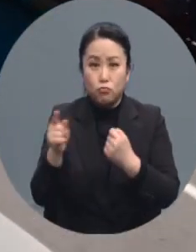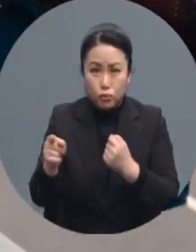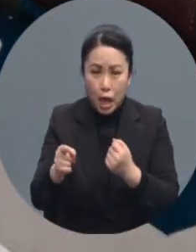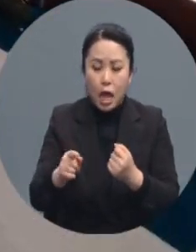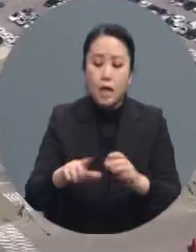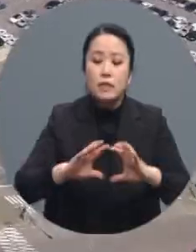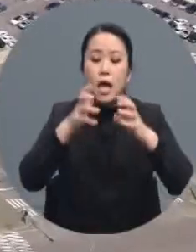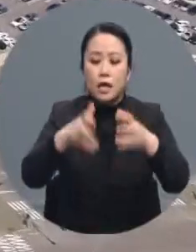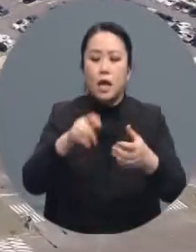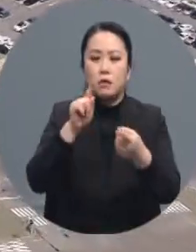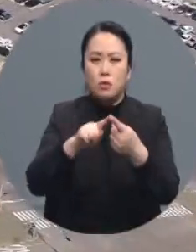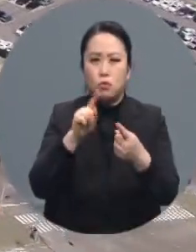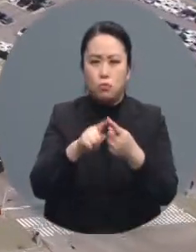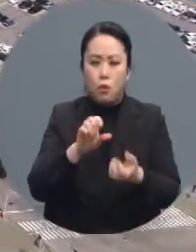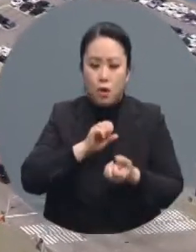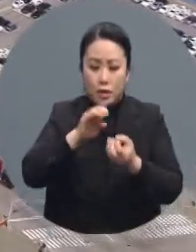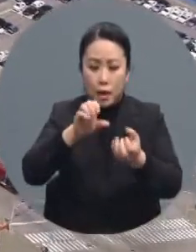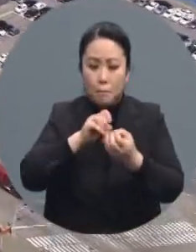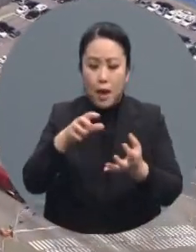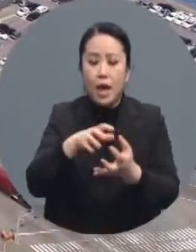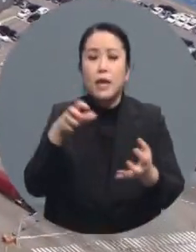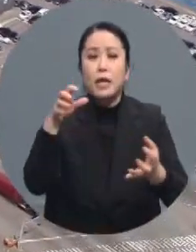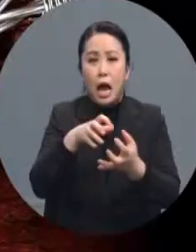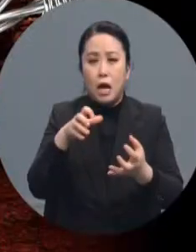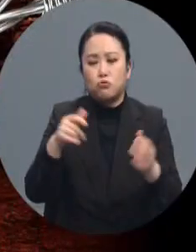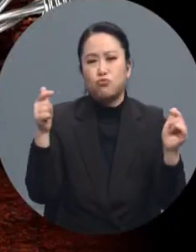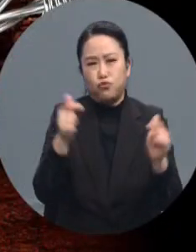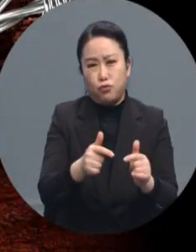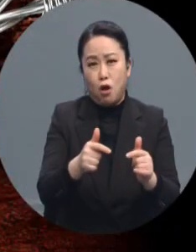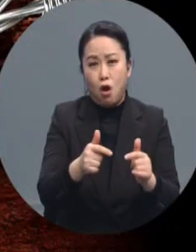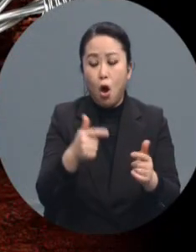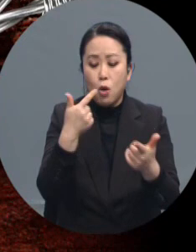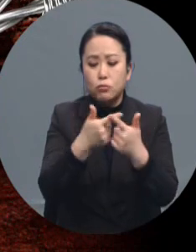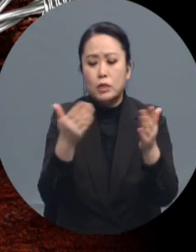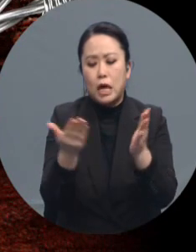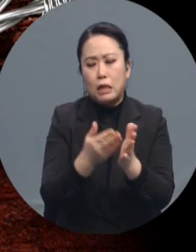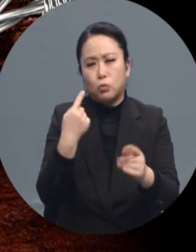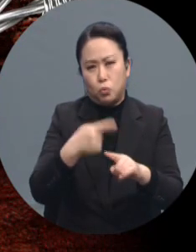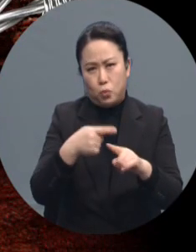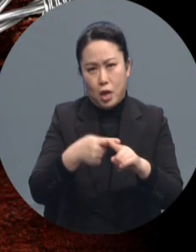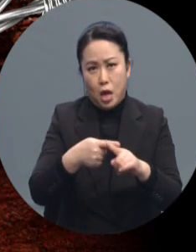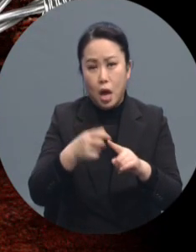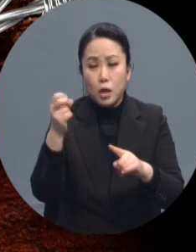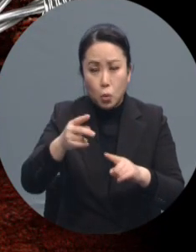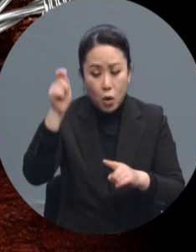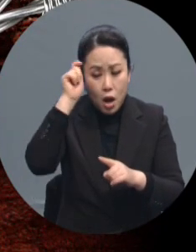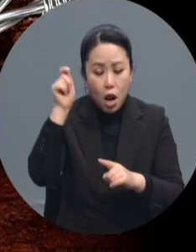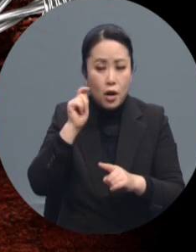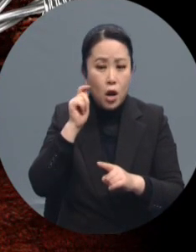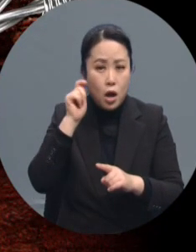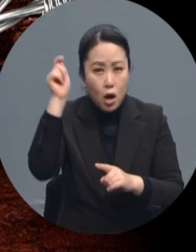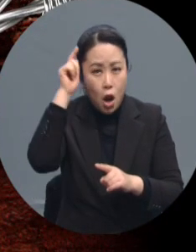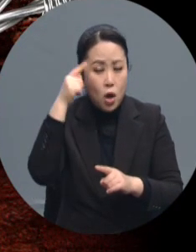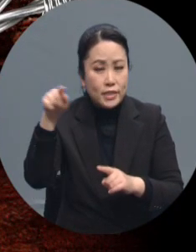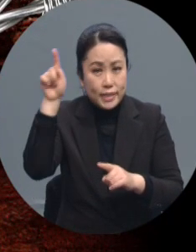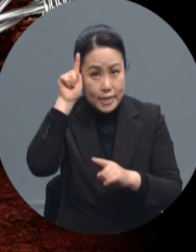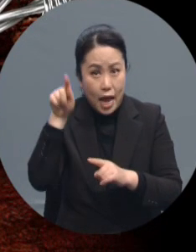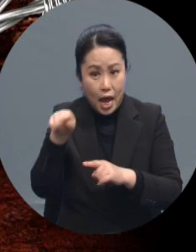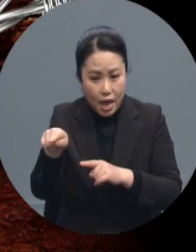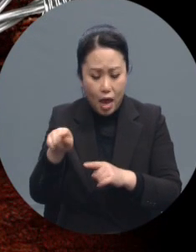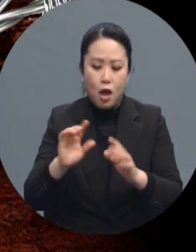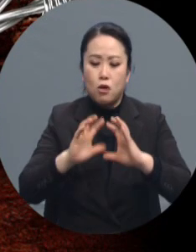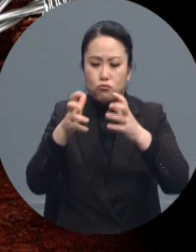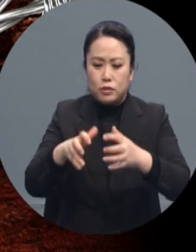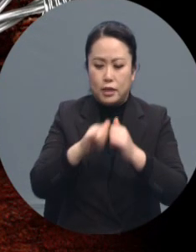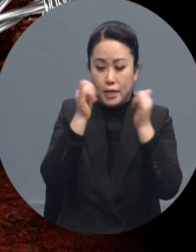부산항도 예외는 아니었습니다 전쟁 직후 러시아에 대한 국제사회 제재 등으로 국적선사 두 곳이 러시아 운항을